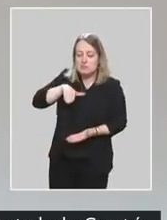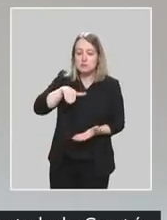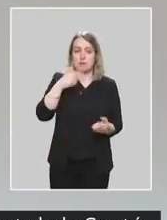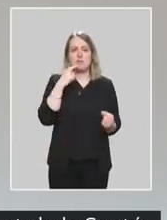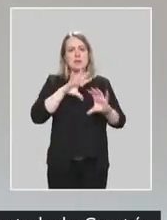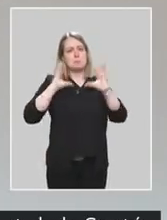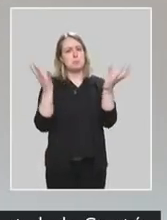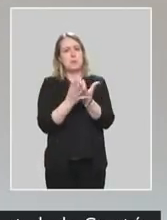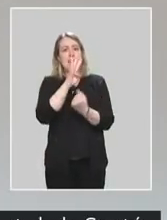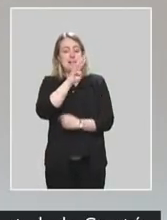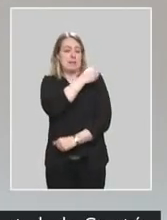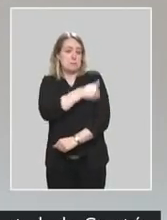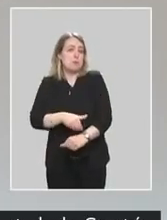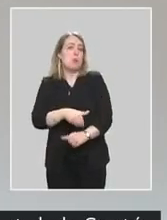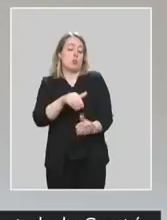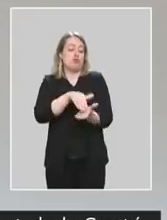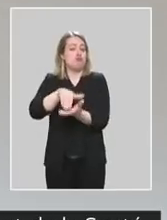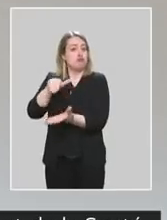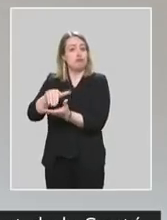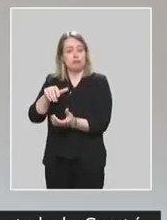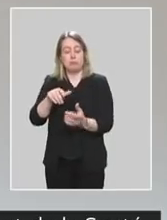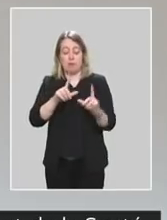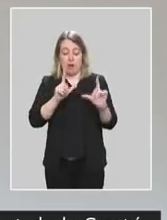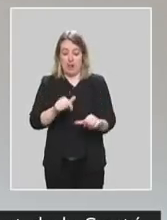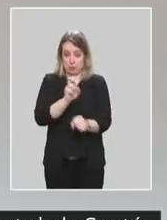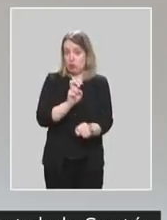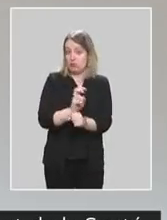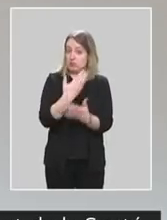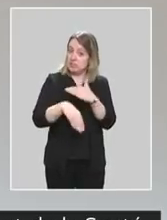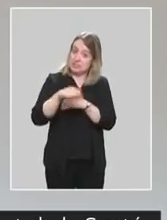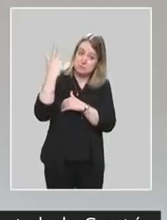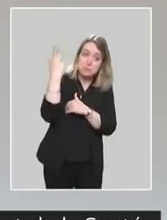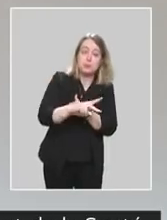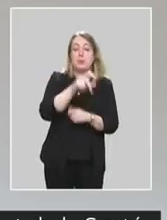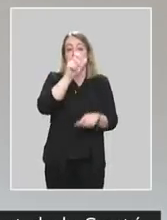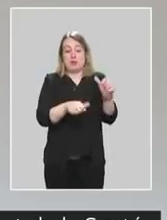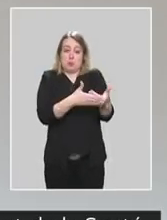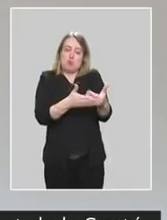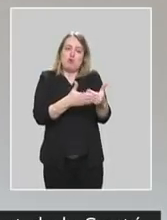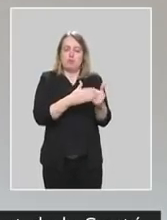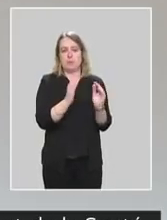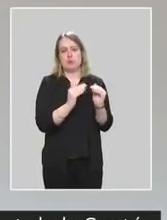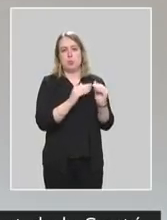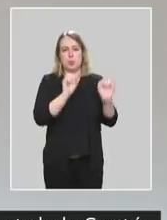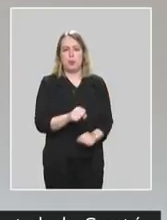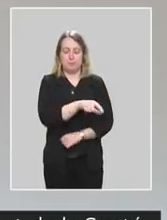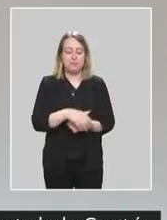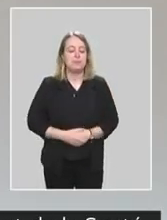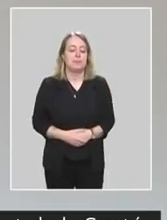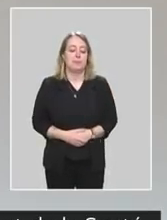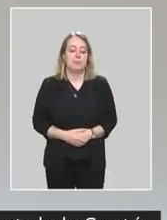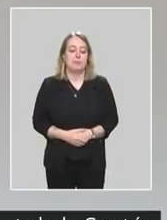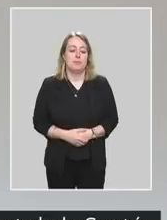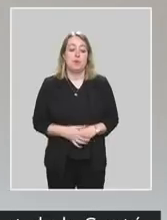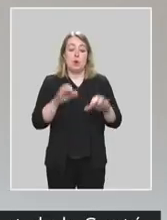environ 4 millions de doses de vaccins ARN messagers qui sont actuellement en stock chez vos professionnels de santé en ville. Si vous le souhaitez, vous pouvez aussi opter